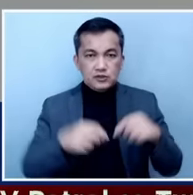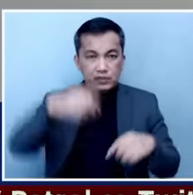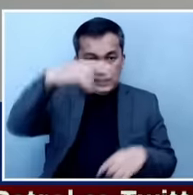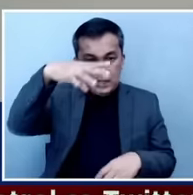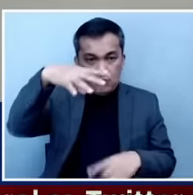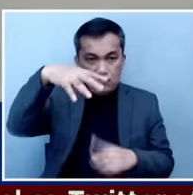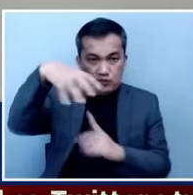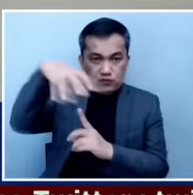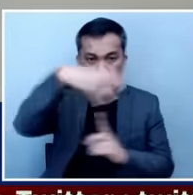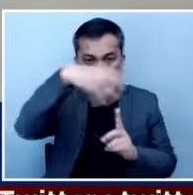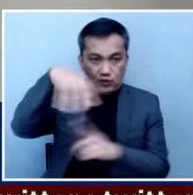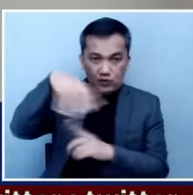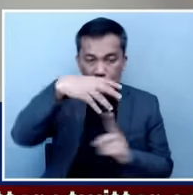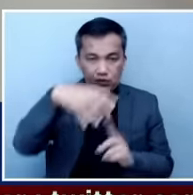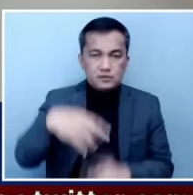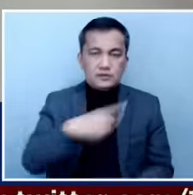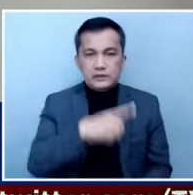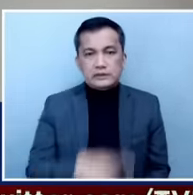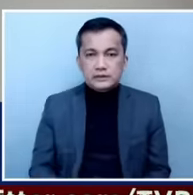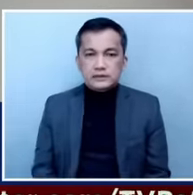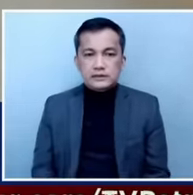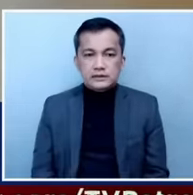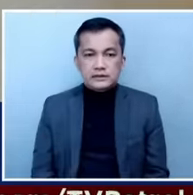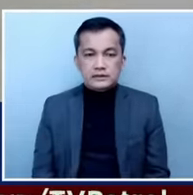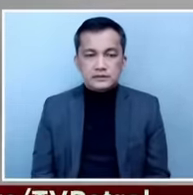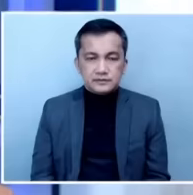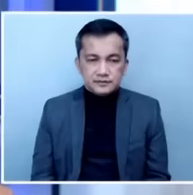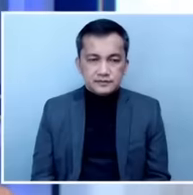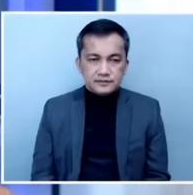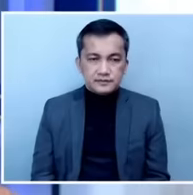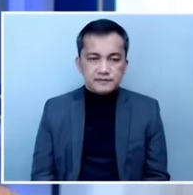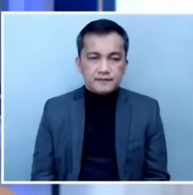nang tumama ang lindol.